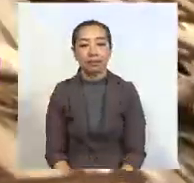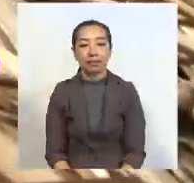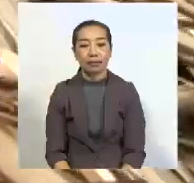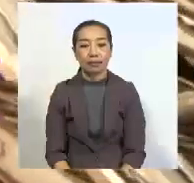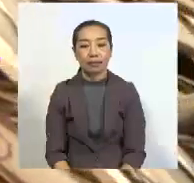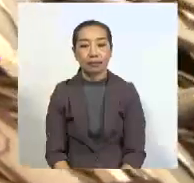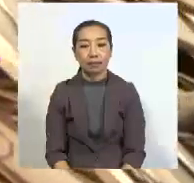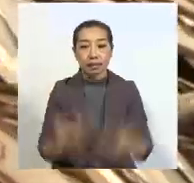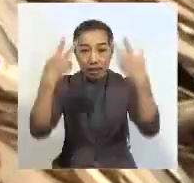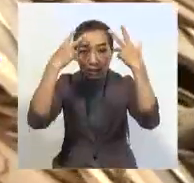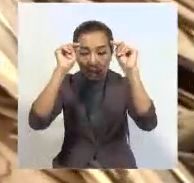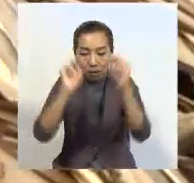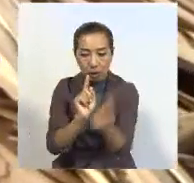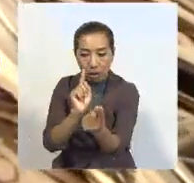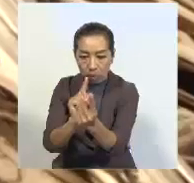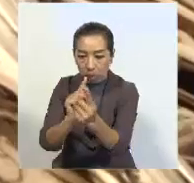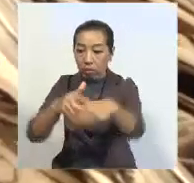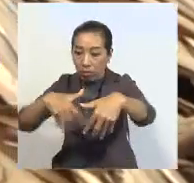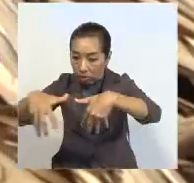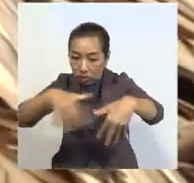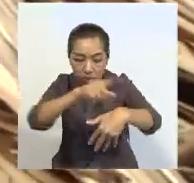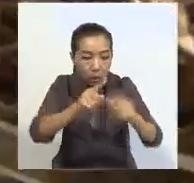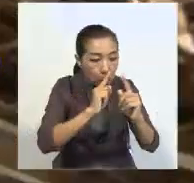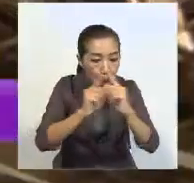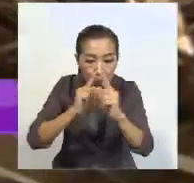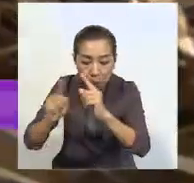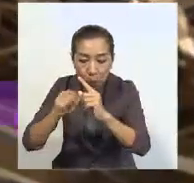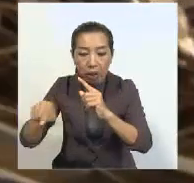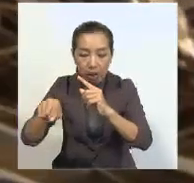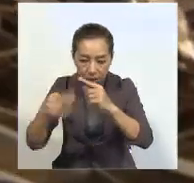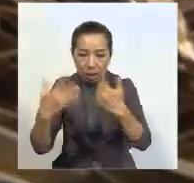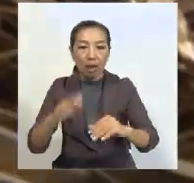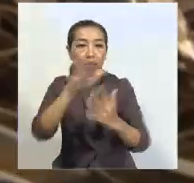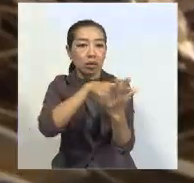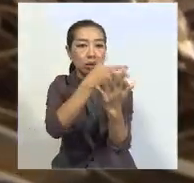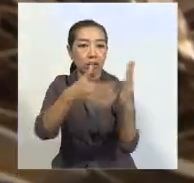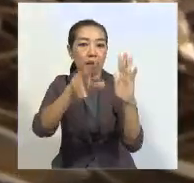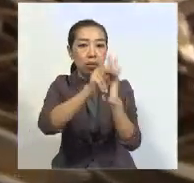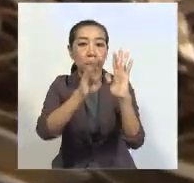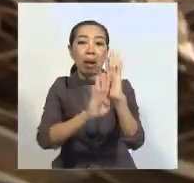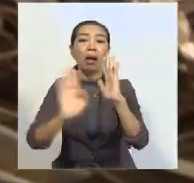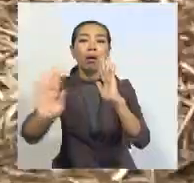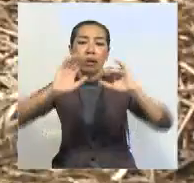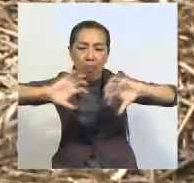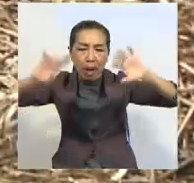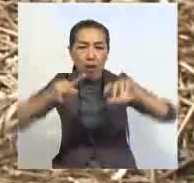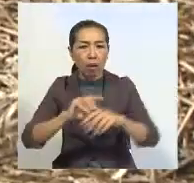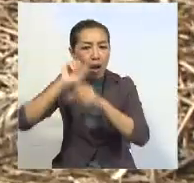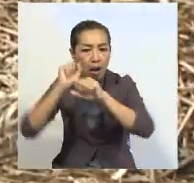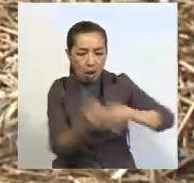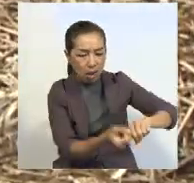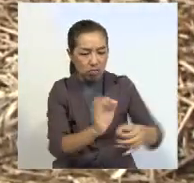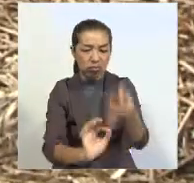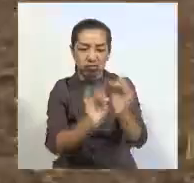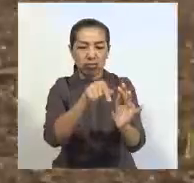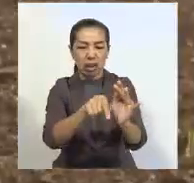ท่านนายกรัฐมนตรีได้พบปะกับพี่น้องประชาชนและติดตามนโยบายของรัฐบาลที่ต้องการลดปริมาณอ้อยไฟไหม้เพื่อนำไปสู่การปฏิ